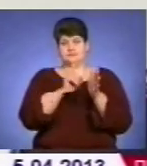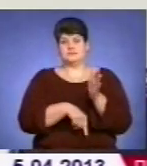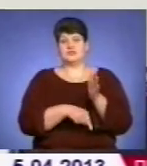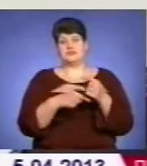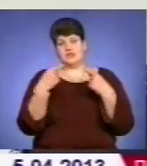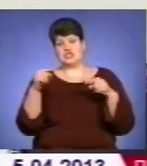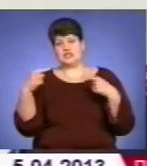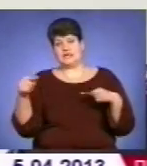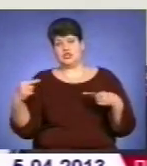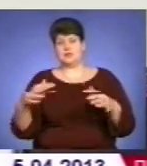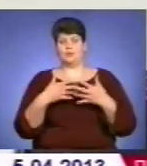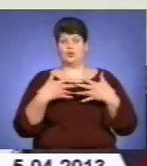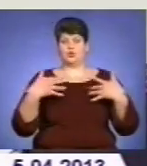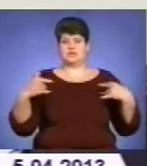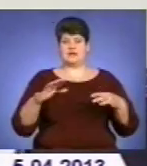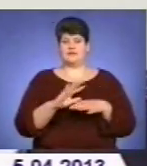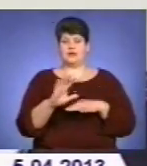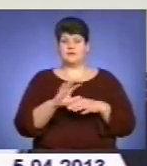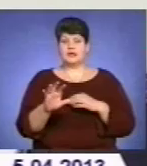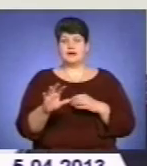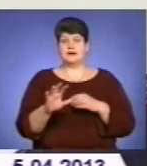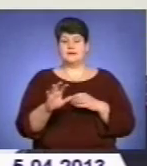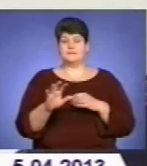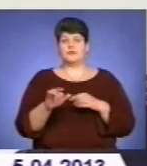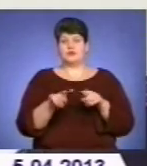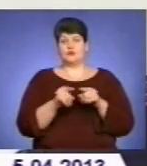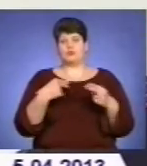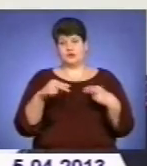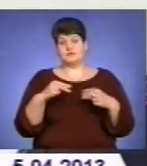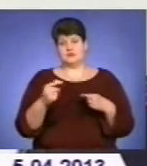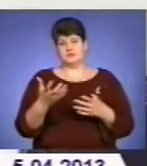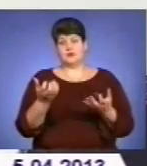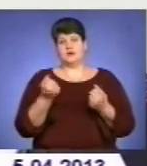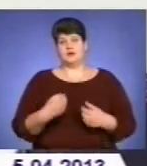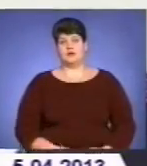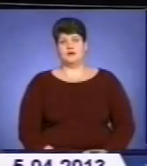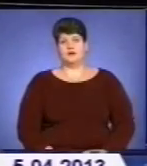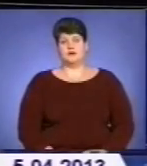інша продукція. Тому виробники і так само продавці йшли на те, щоб її реалізувати.